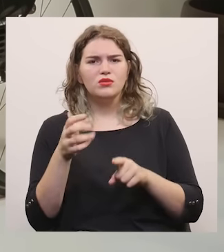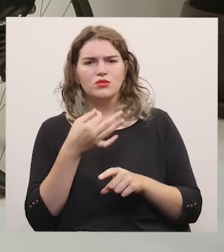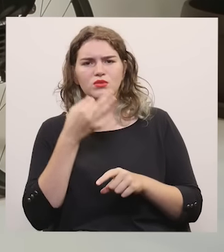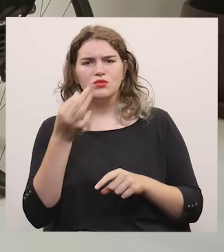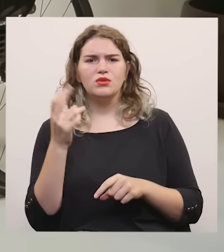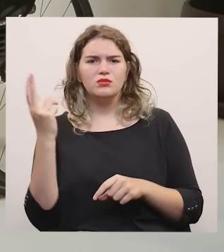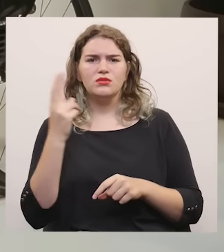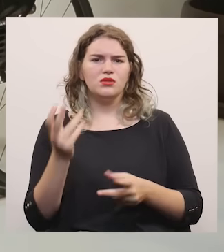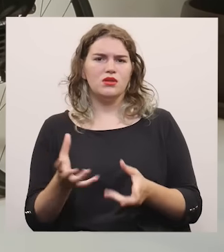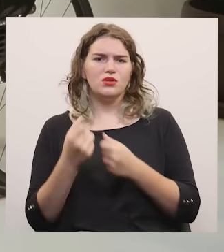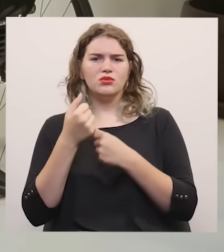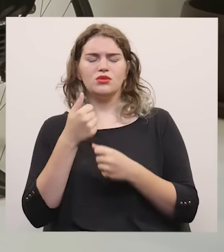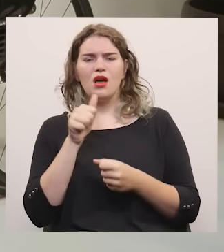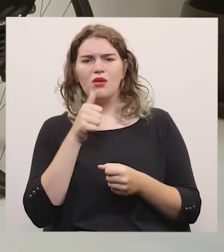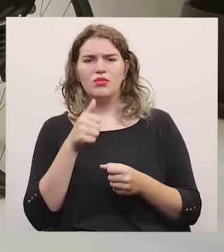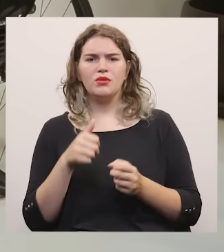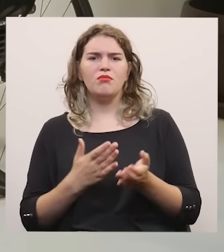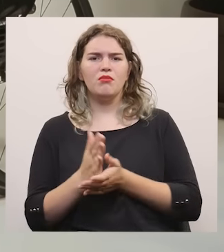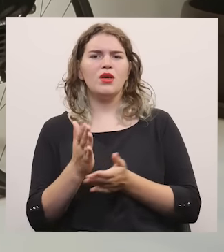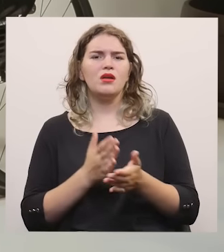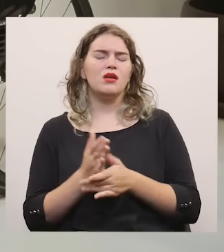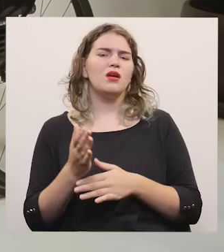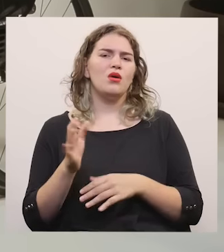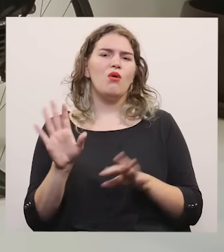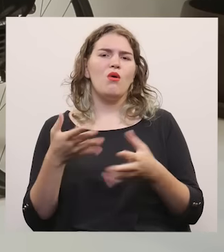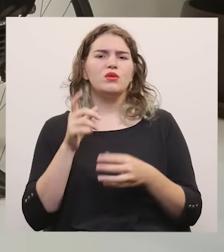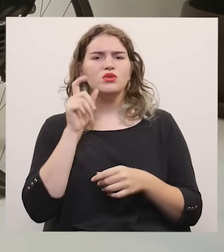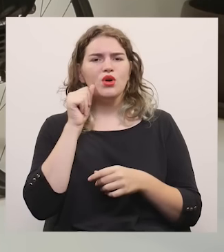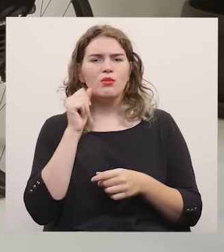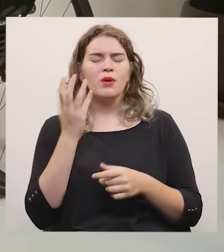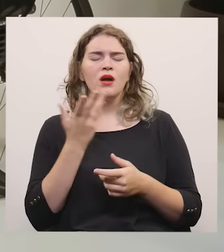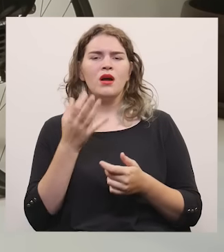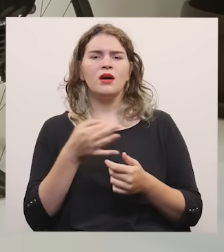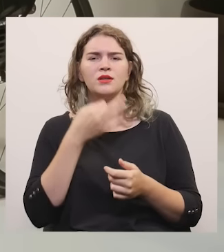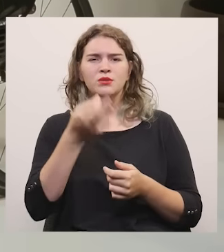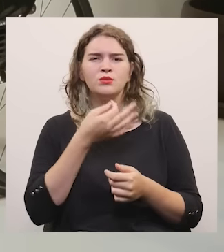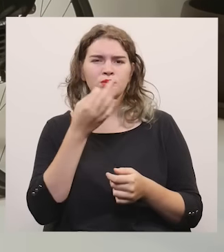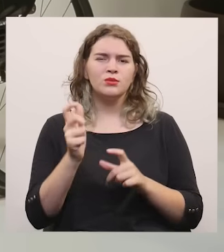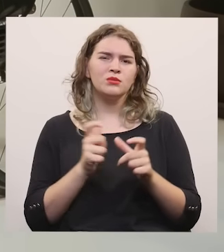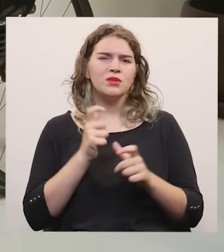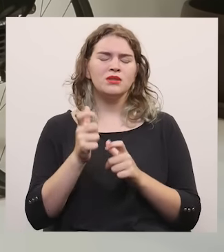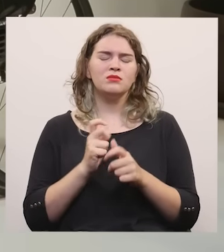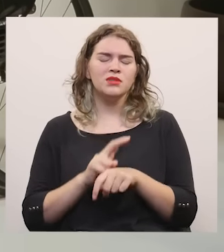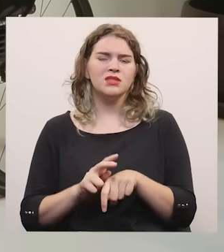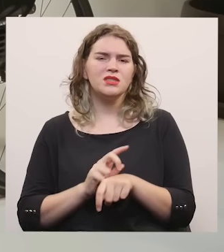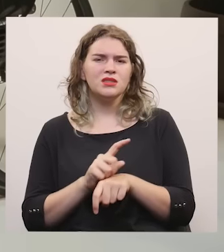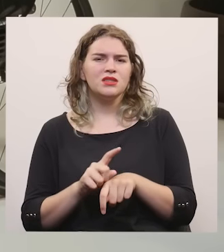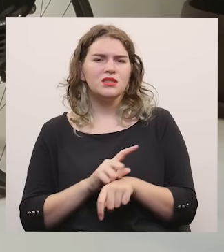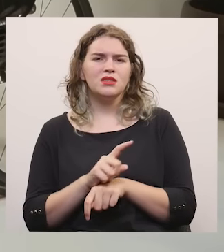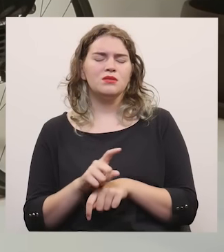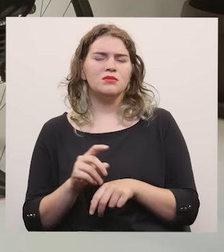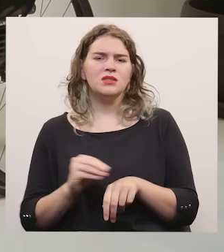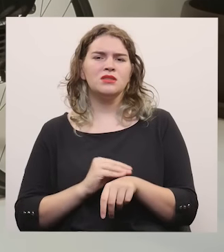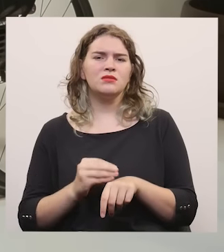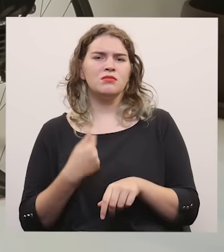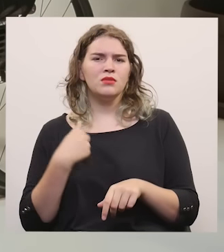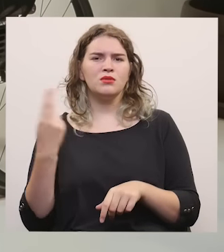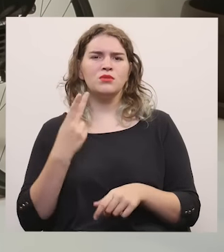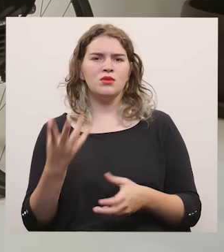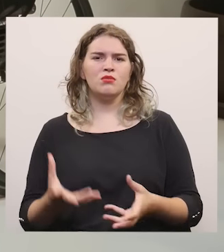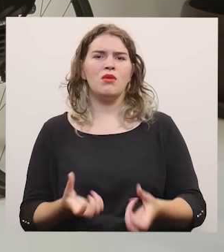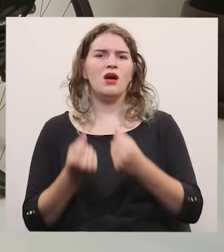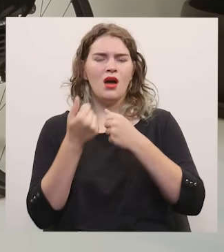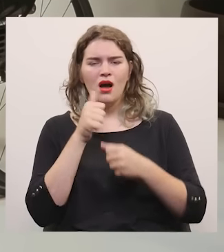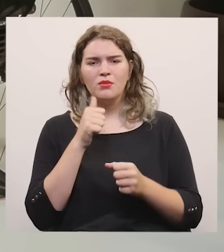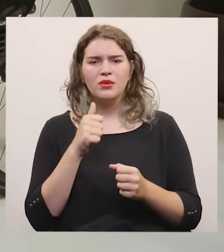el, Dumnezeu l-a scos din apă, nu... Întotdeauna, oricărui om care mărturisesc despre acel moment, spun că pe mine Dumnezeu m-a